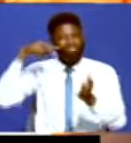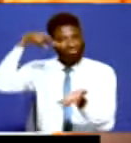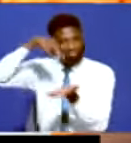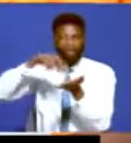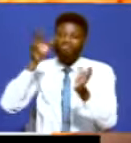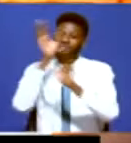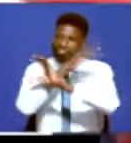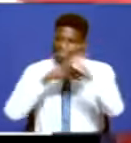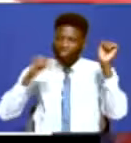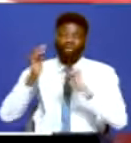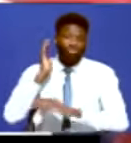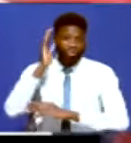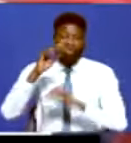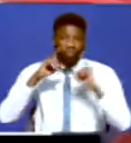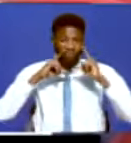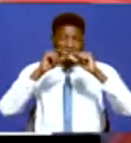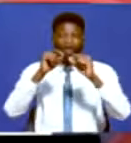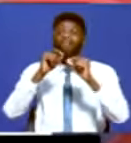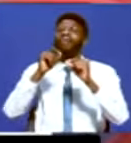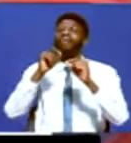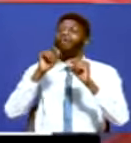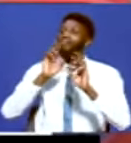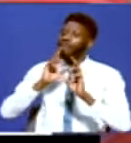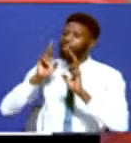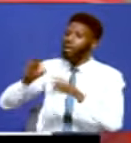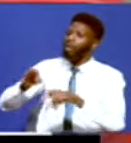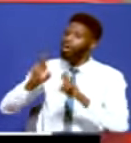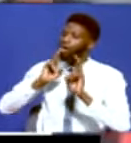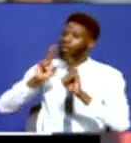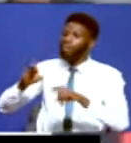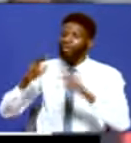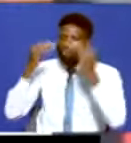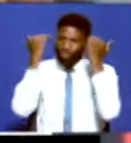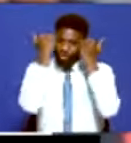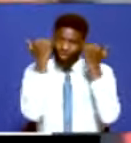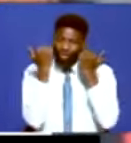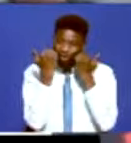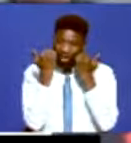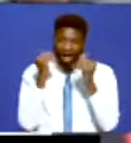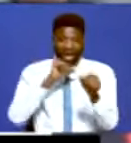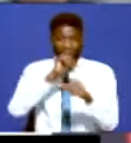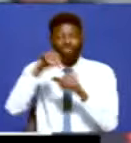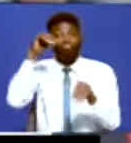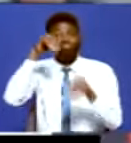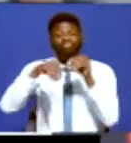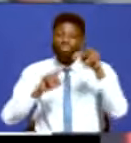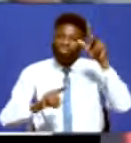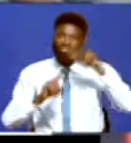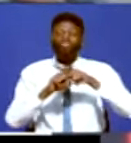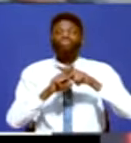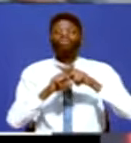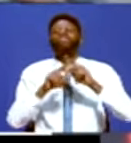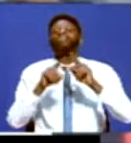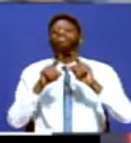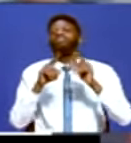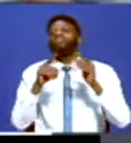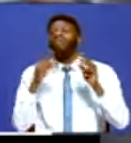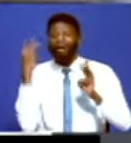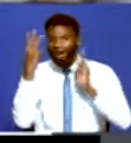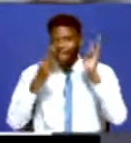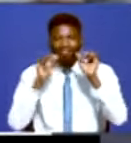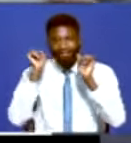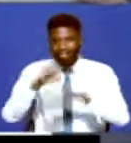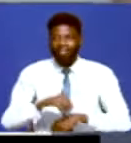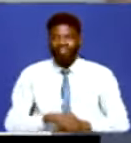nyingi za uchaguzi mahakamani huenda zikazua hali ya taharuki humu nchini. Uende ukafanye kazi zingine. Rudia mama